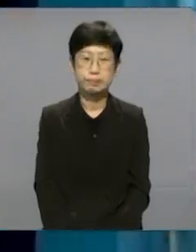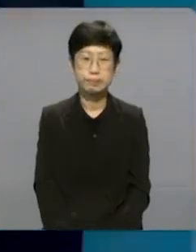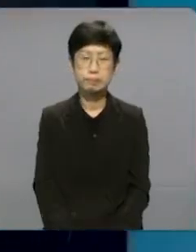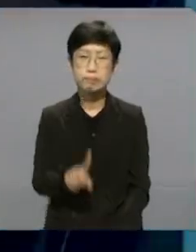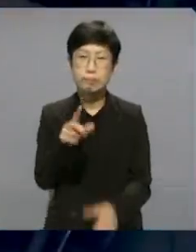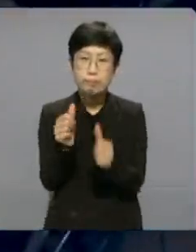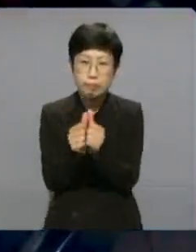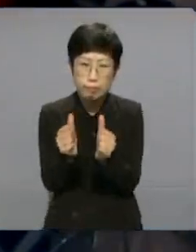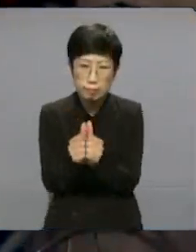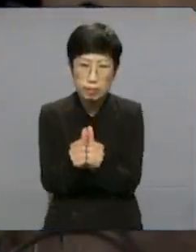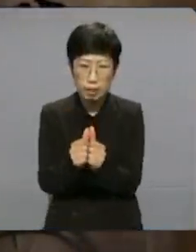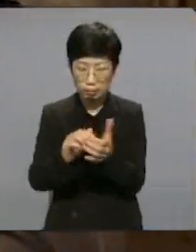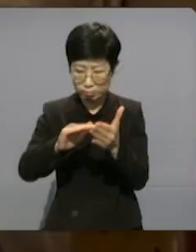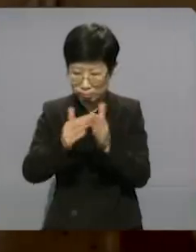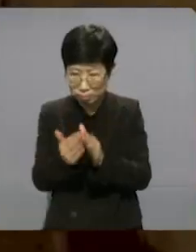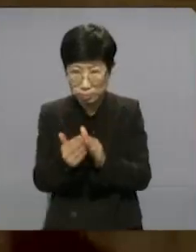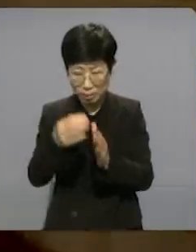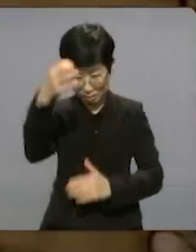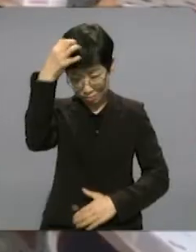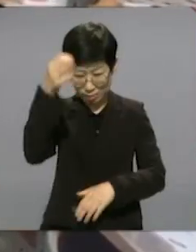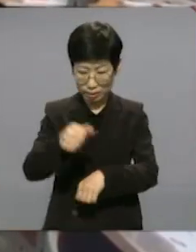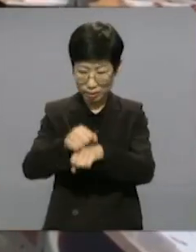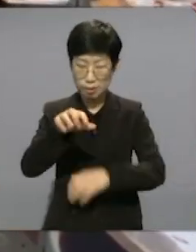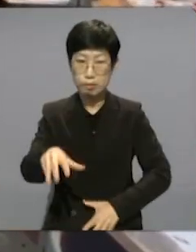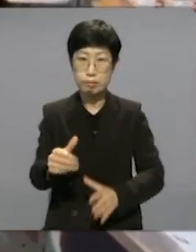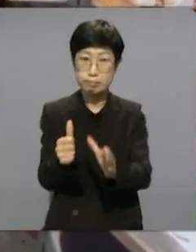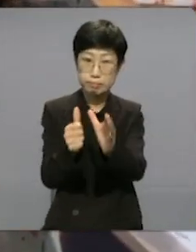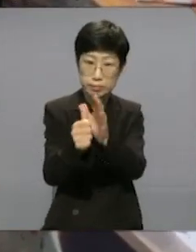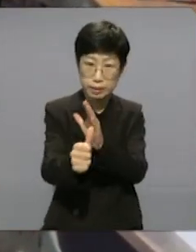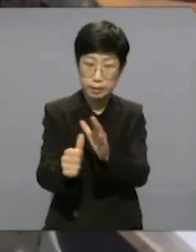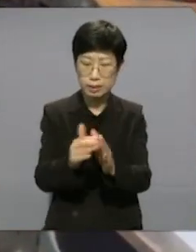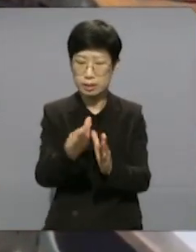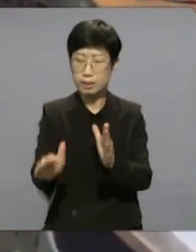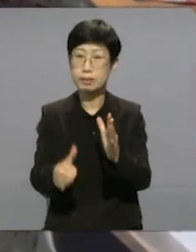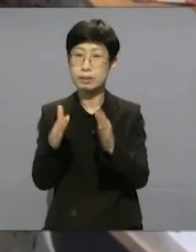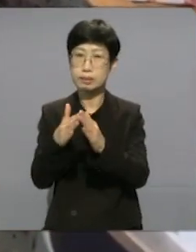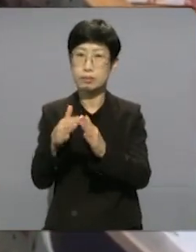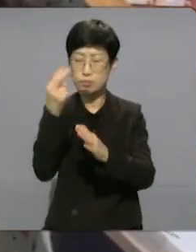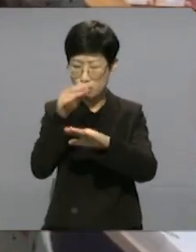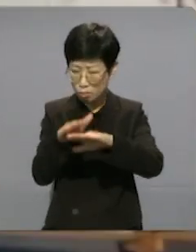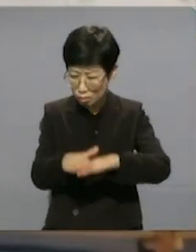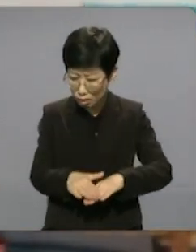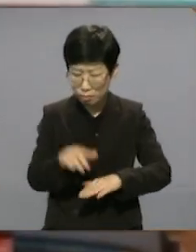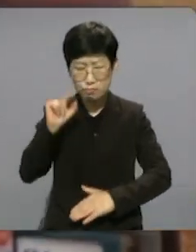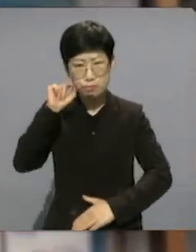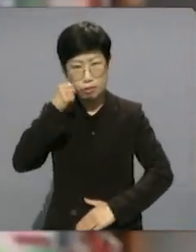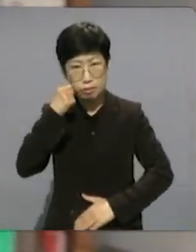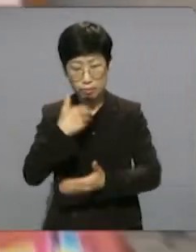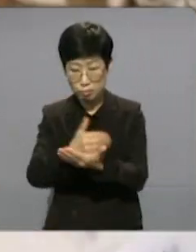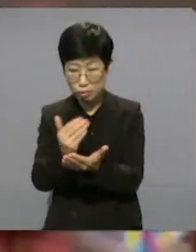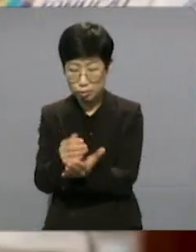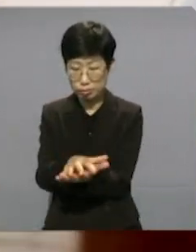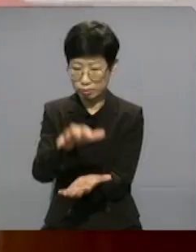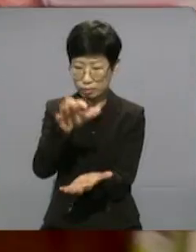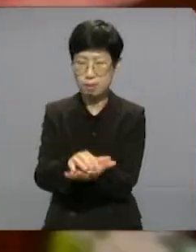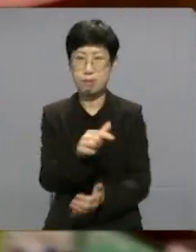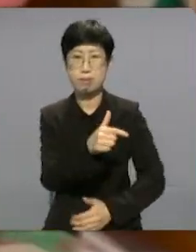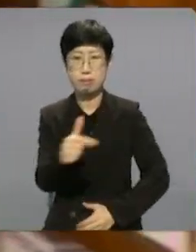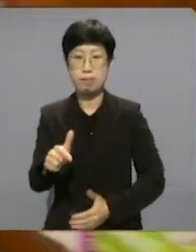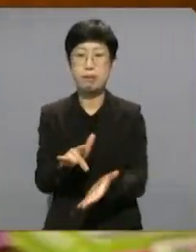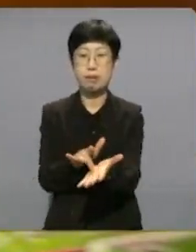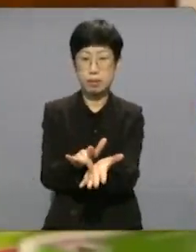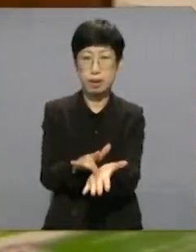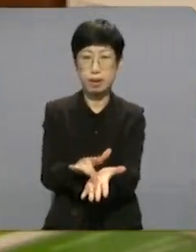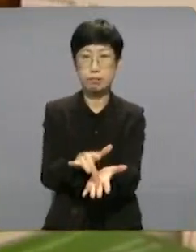한 남성이 허름한 옥상 창고로 들어갑니다. 가정집에서 보관하기엔 종류나 양이 꽤 많은 약품들이 진열돼